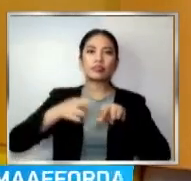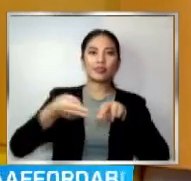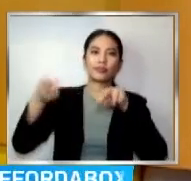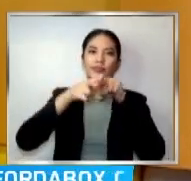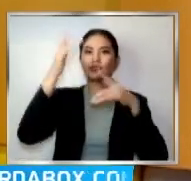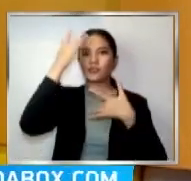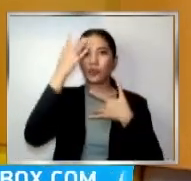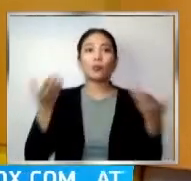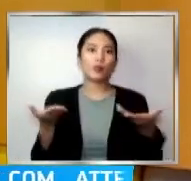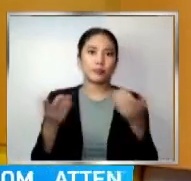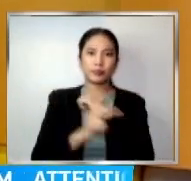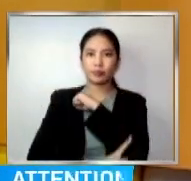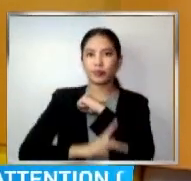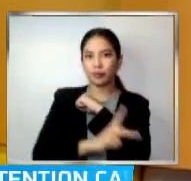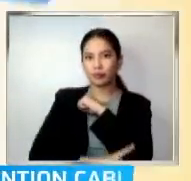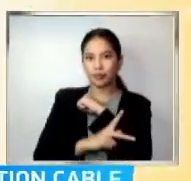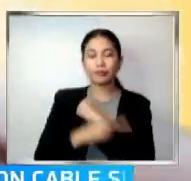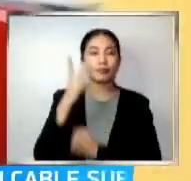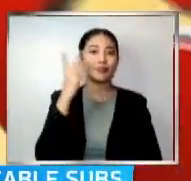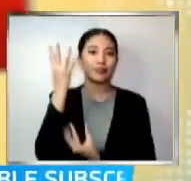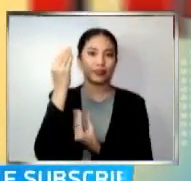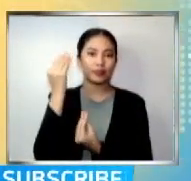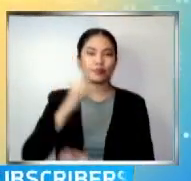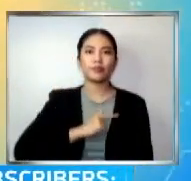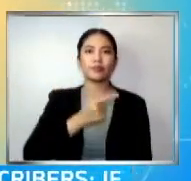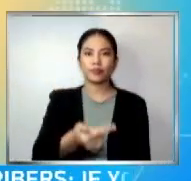hatid ni Marisol Abduraman.